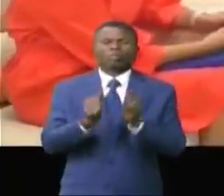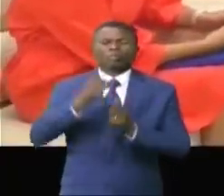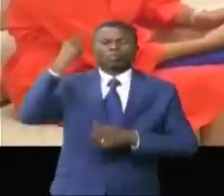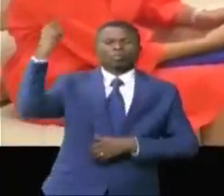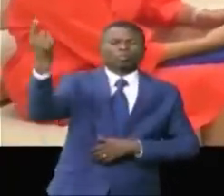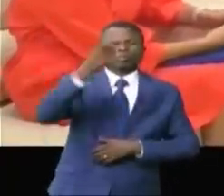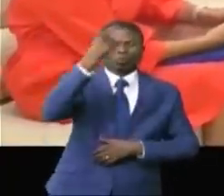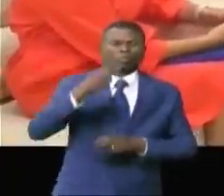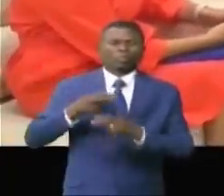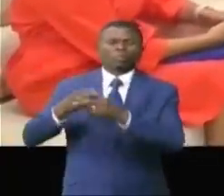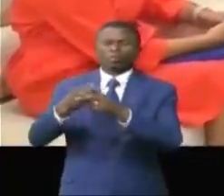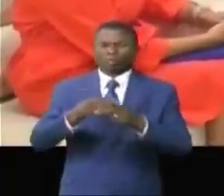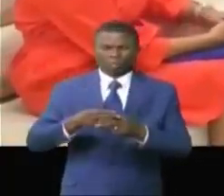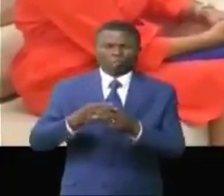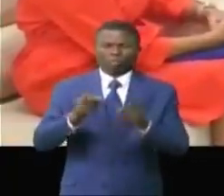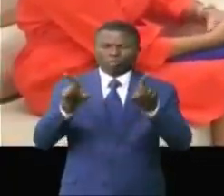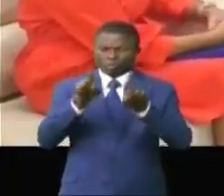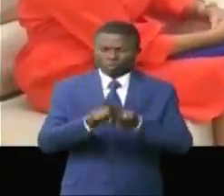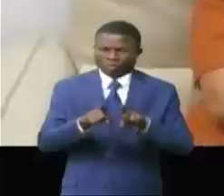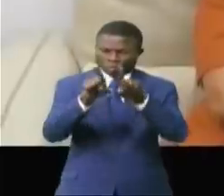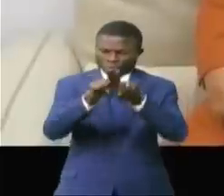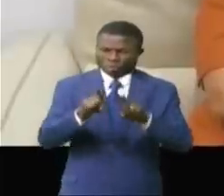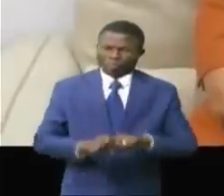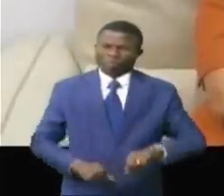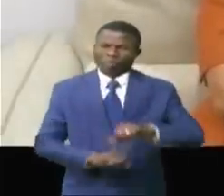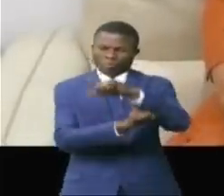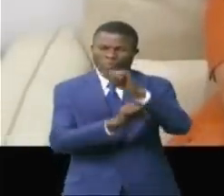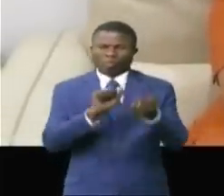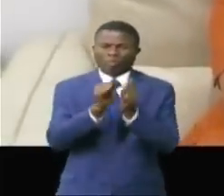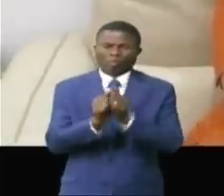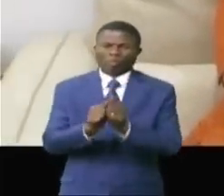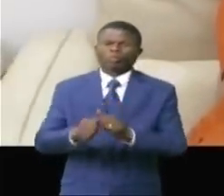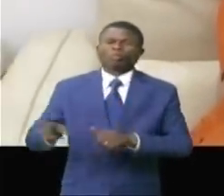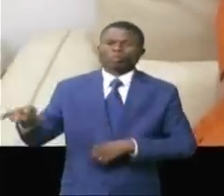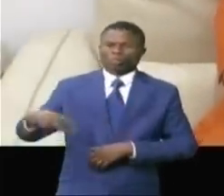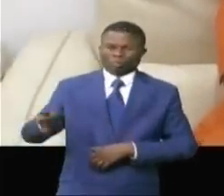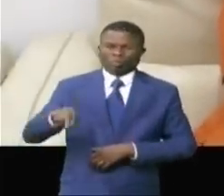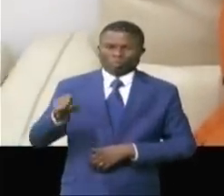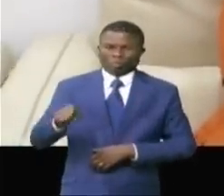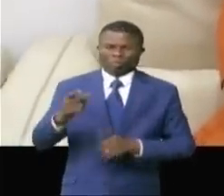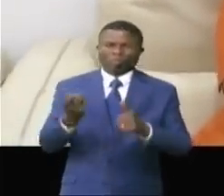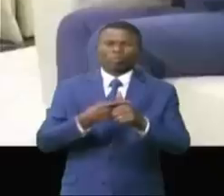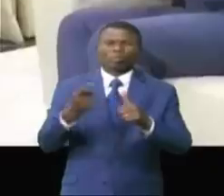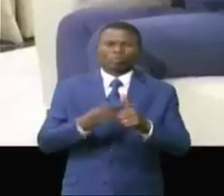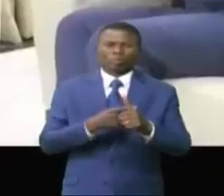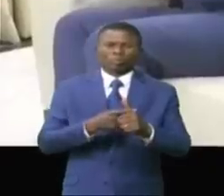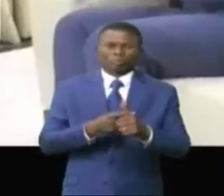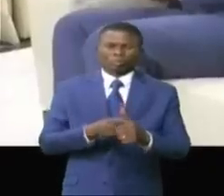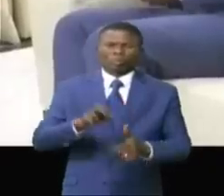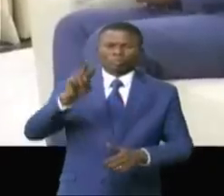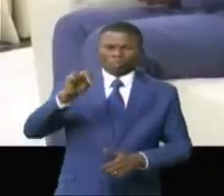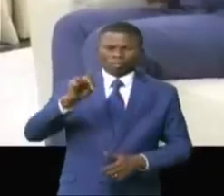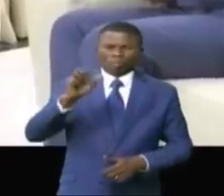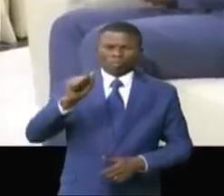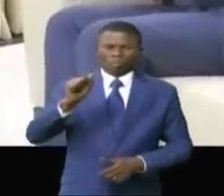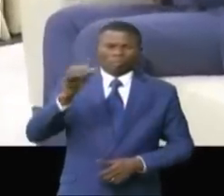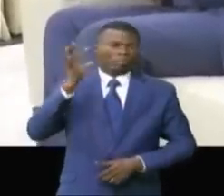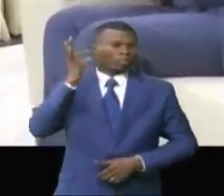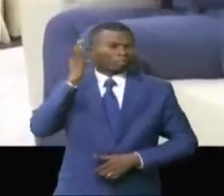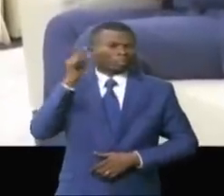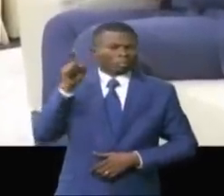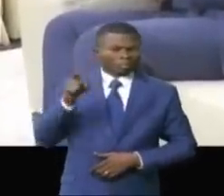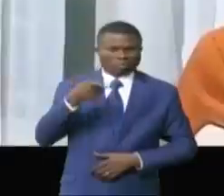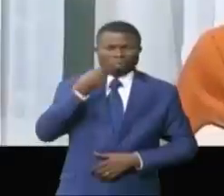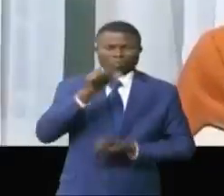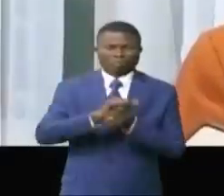humanitaires et sécuritaires, mais aussi soutenir les processus régionaux en cours, notamment de Nairobi. Bien sûr, on a aussi parlé